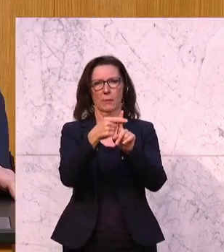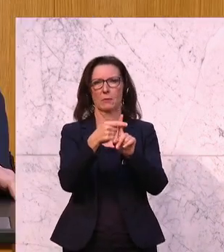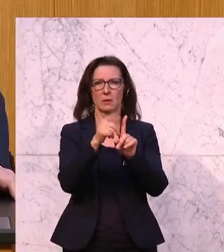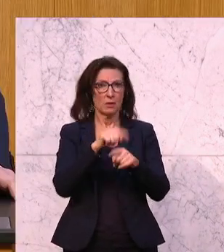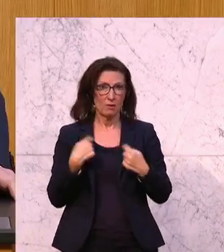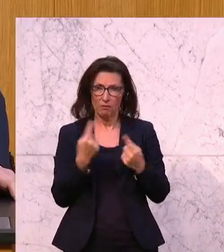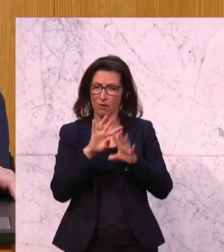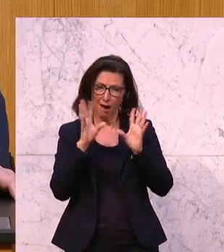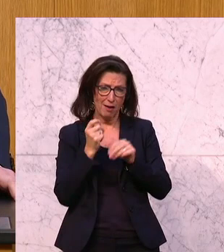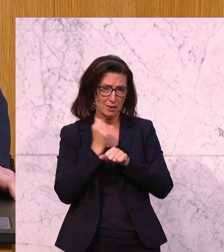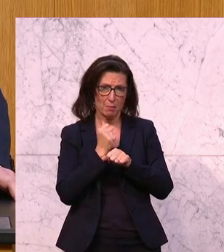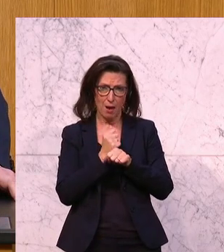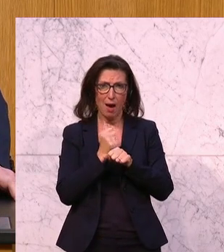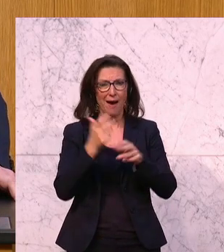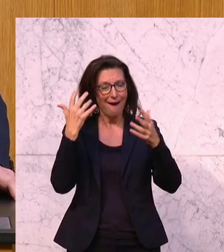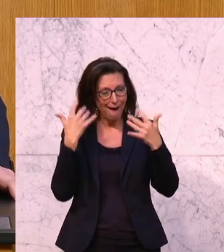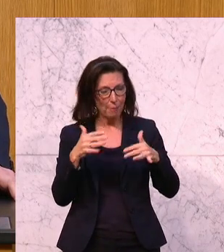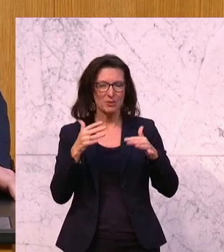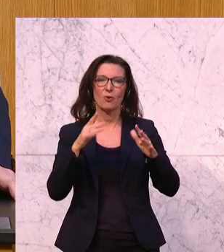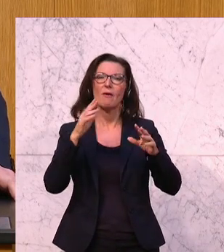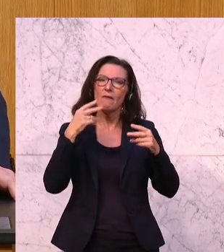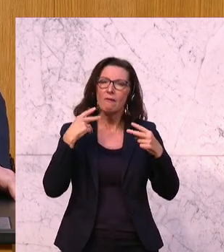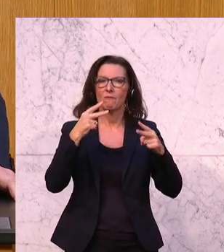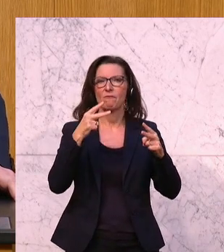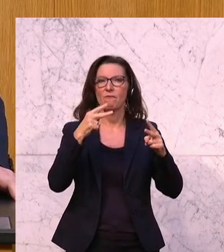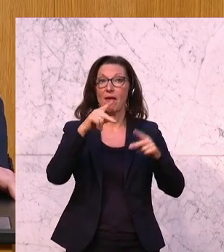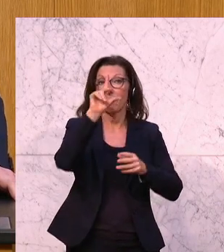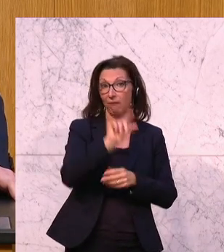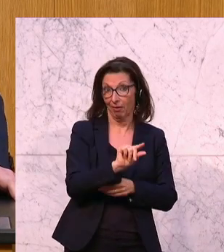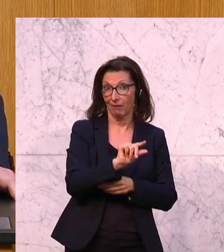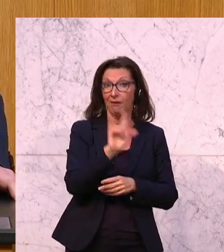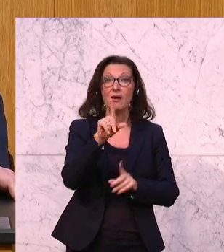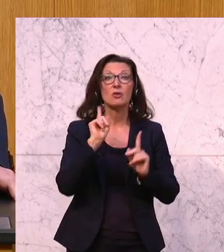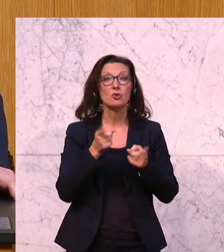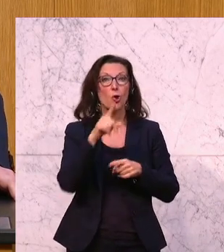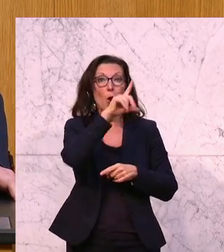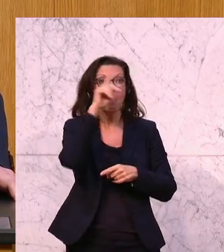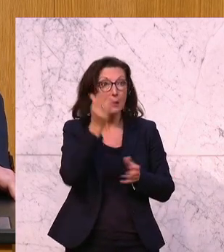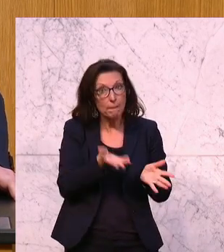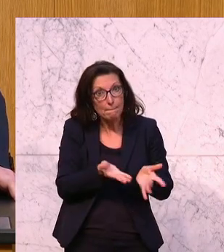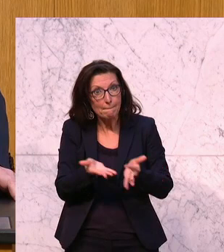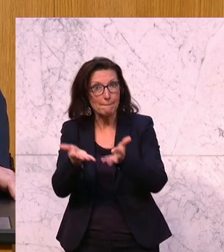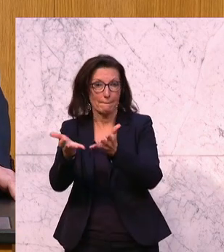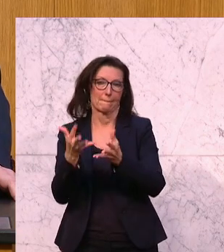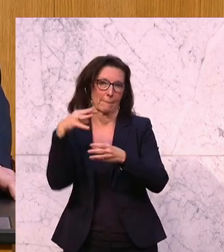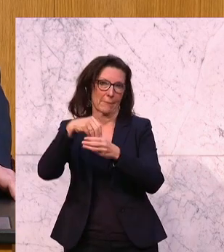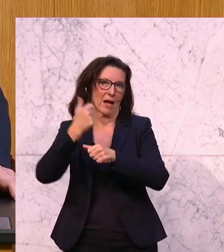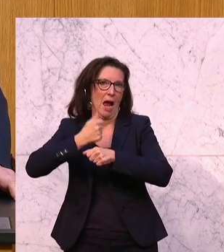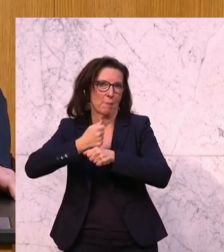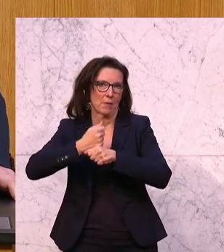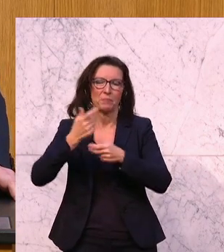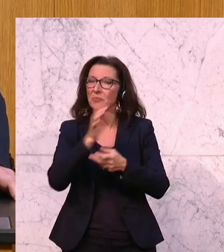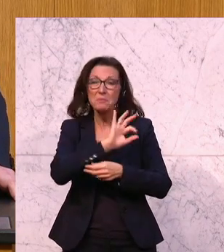daran setzen, damit wir die Arbeitslosigkeit weiterhin niedrig halten, damit wir die Menschen natürlich auch in Beschäftigung bringen. Die beste Art und